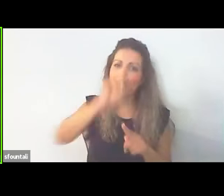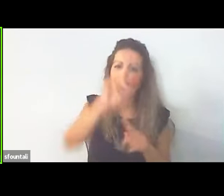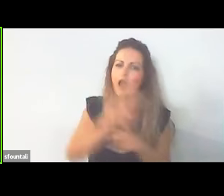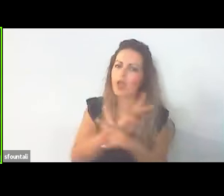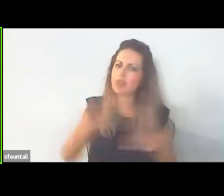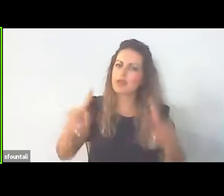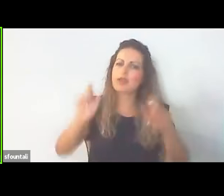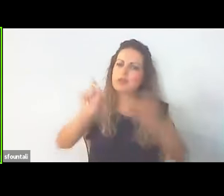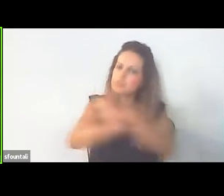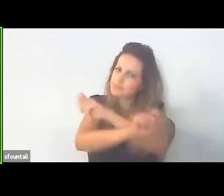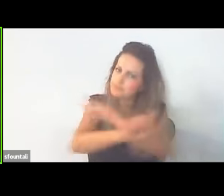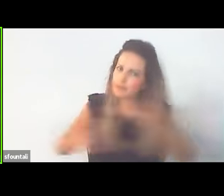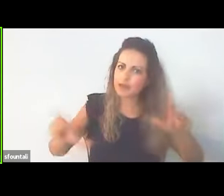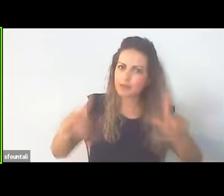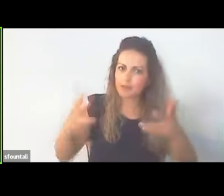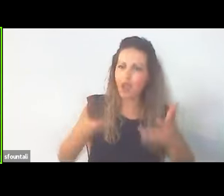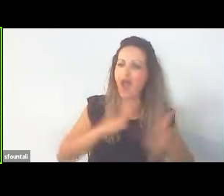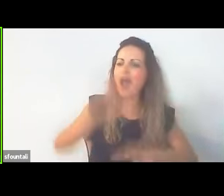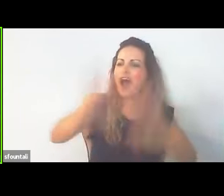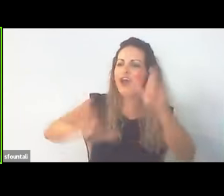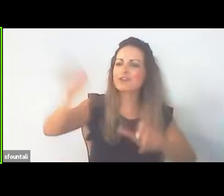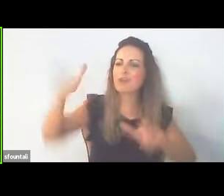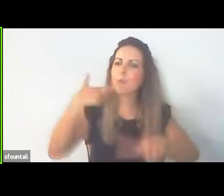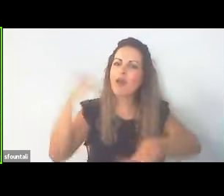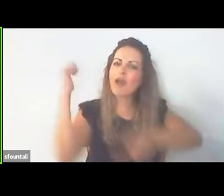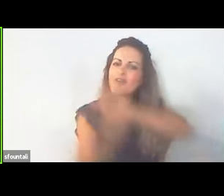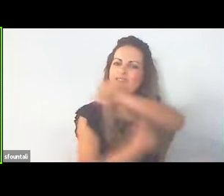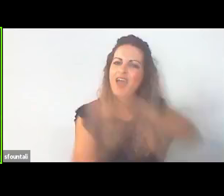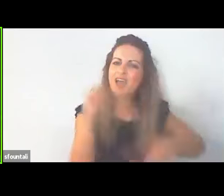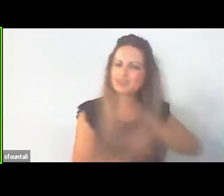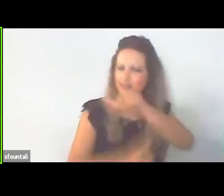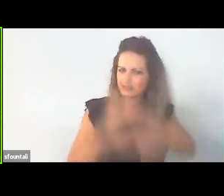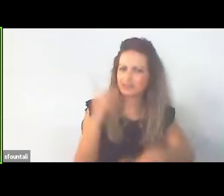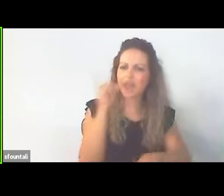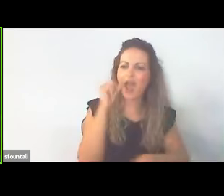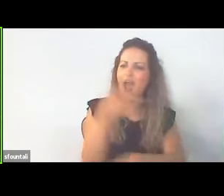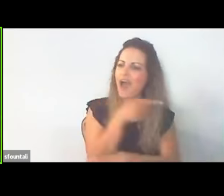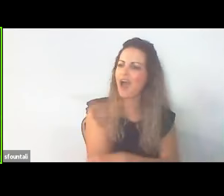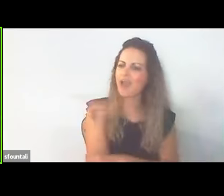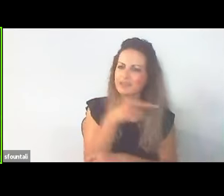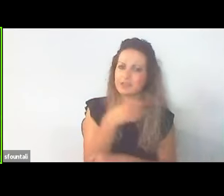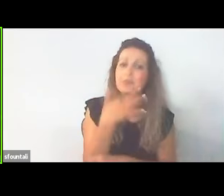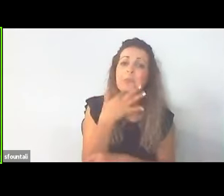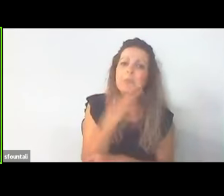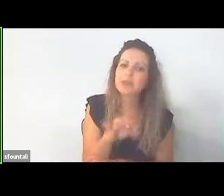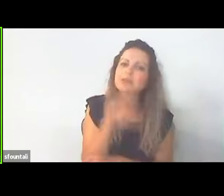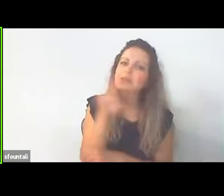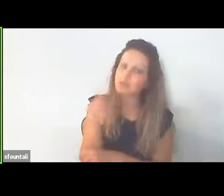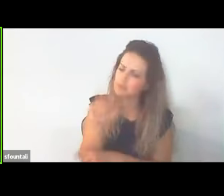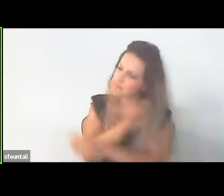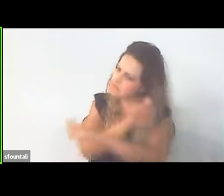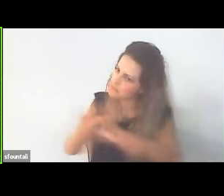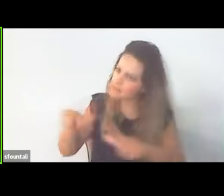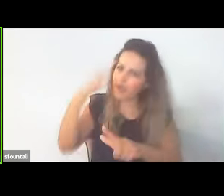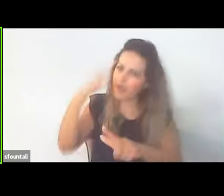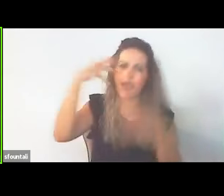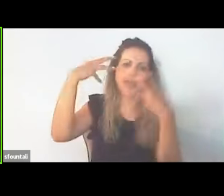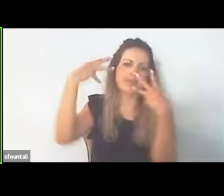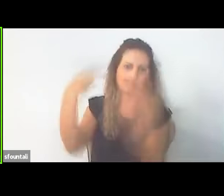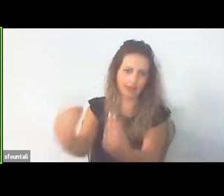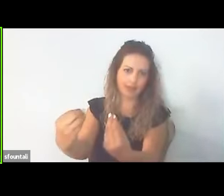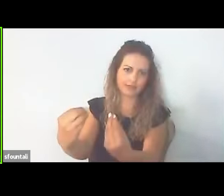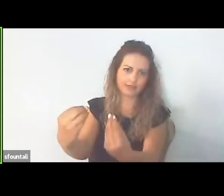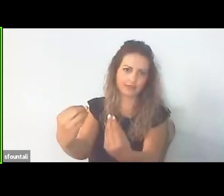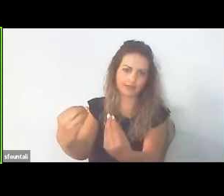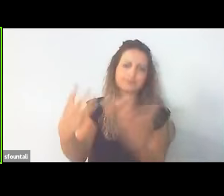των βιαστών, απέναντι σε μια κουλτούρα εκτεταμένης έλλειψης